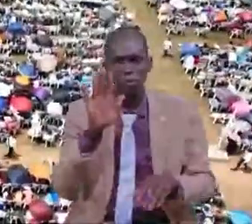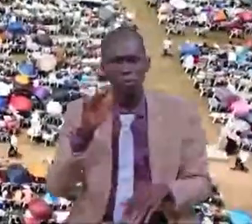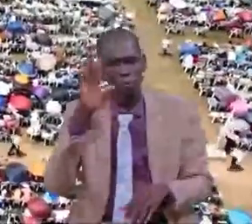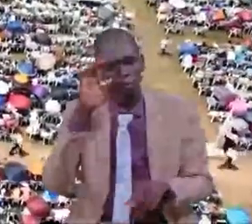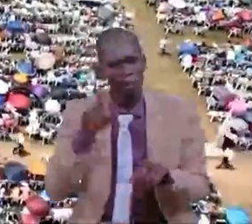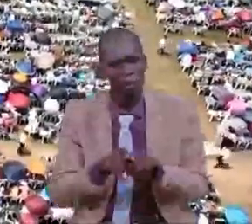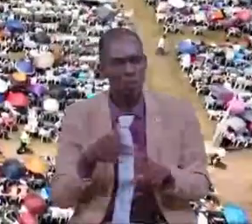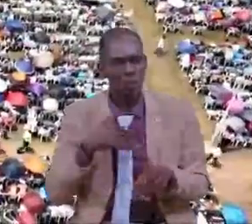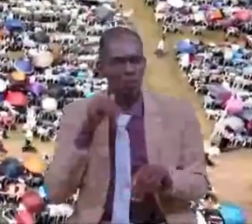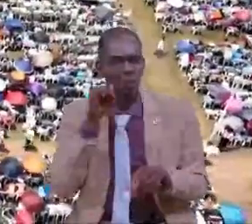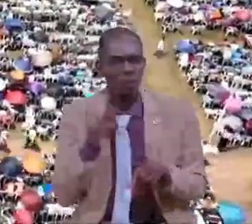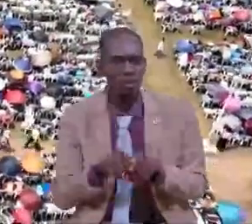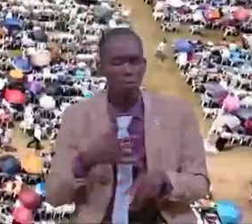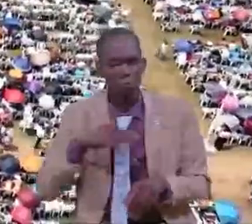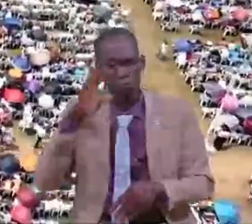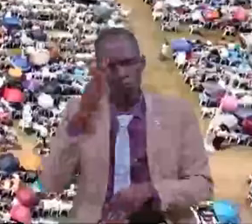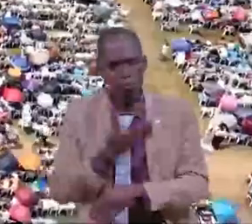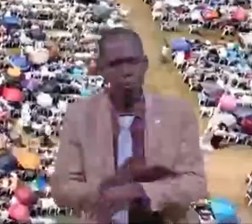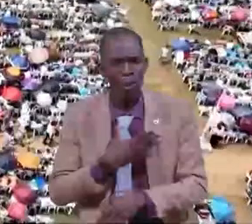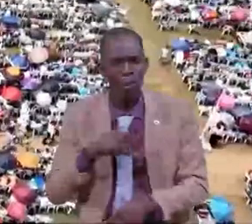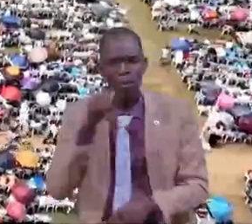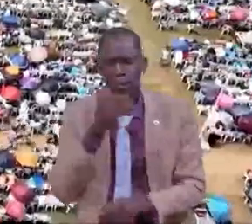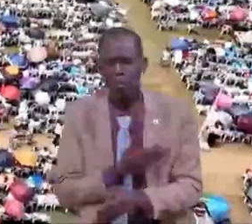ma soeur, mon fils, ma fille là-bas.